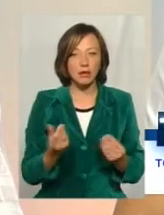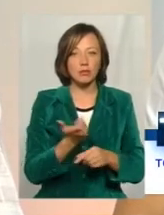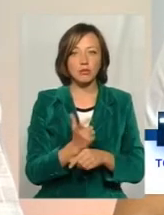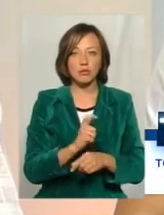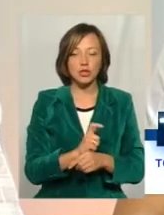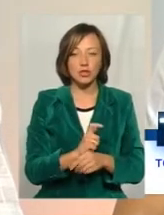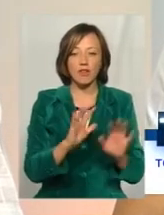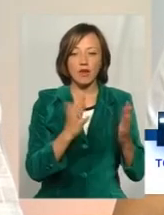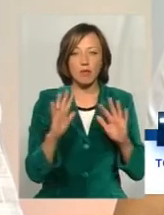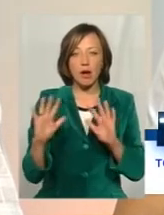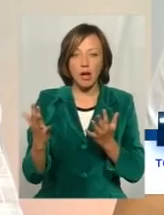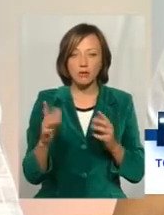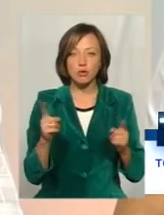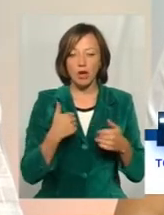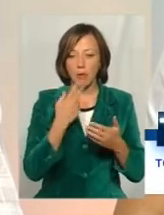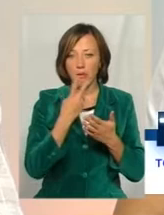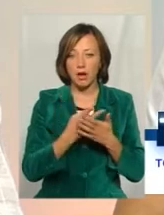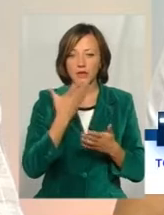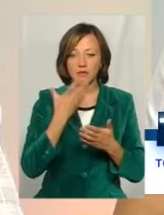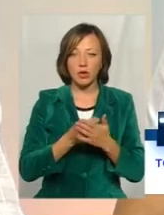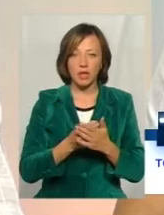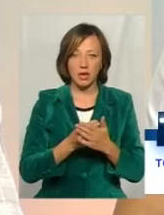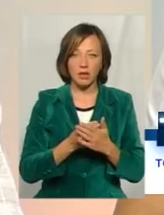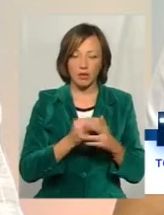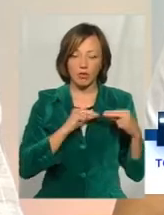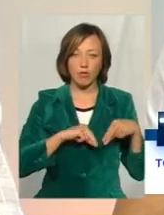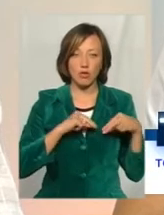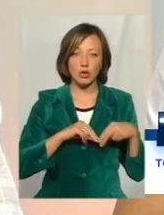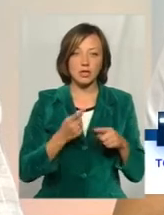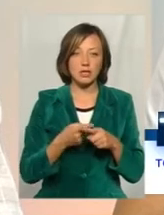більшості випадків, те, що я бачу зі своєї професійної сторони, це